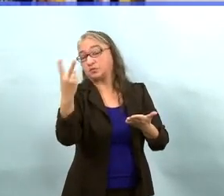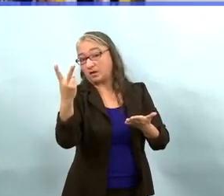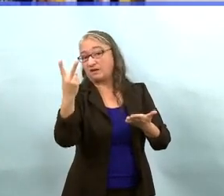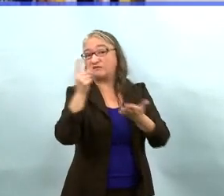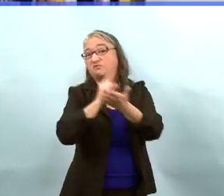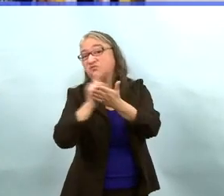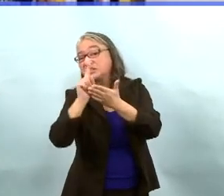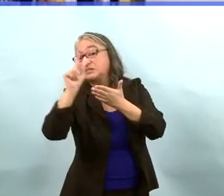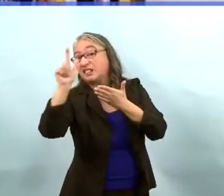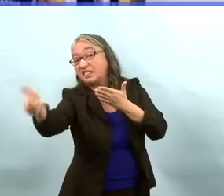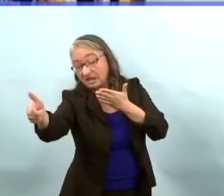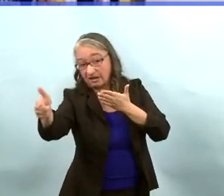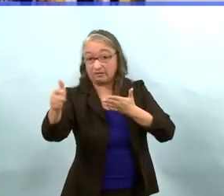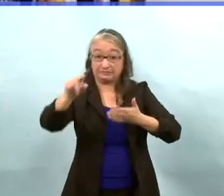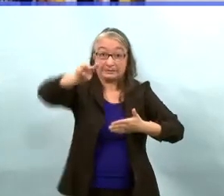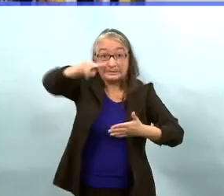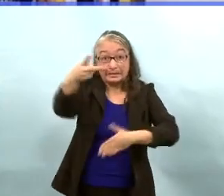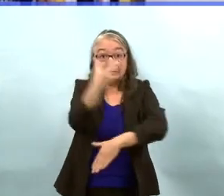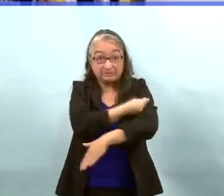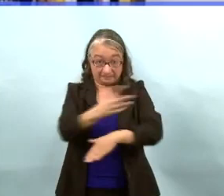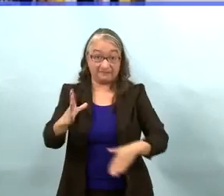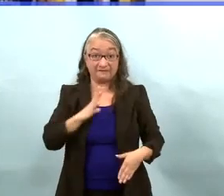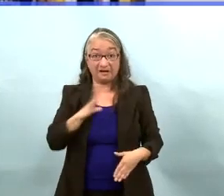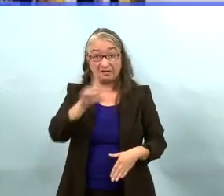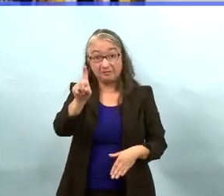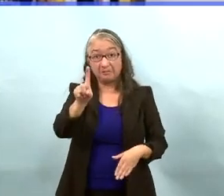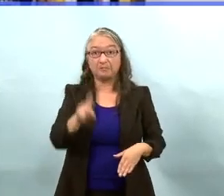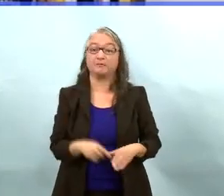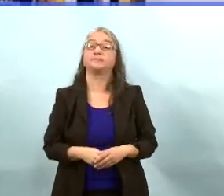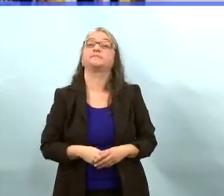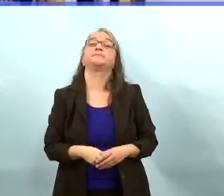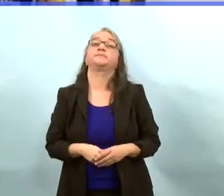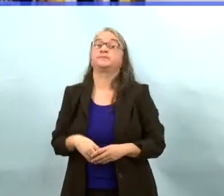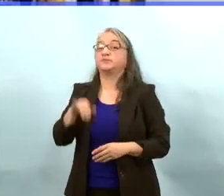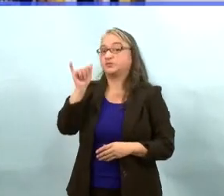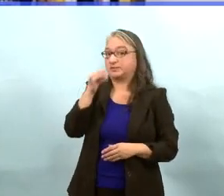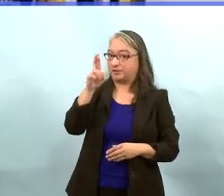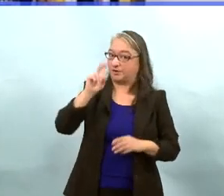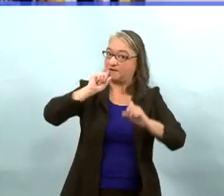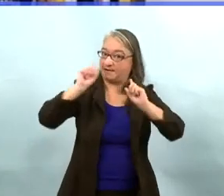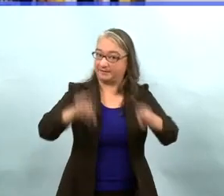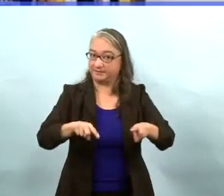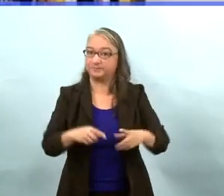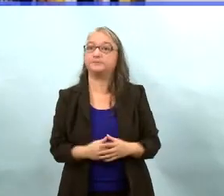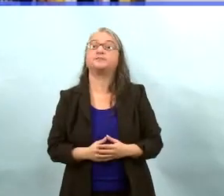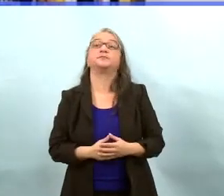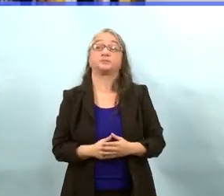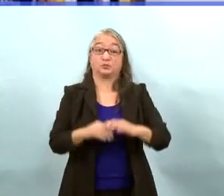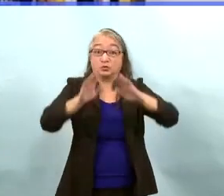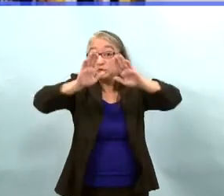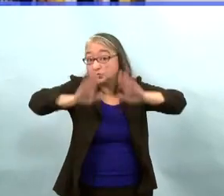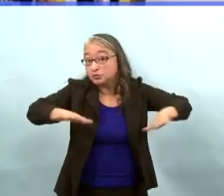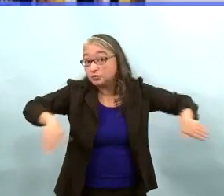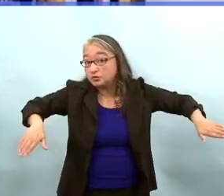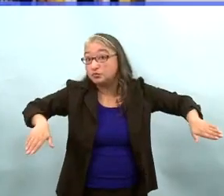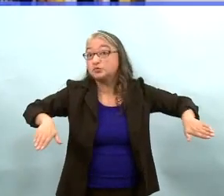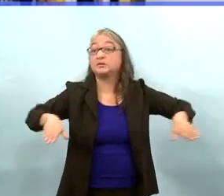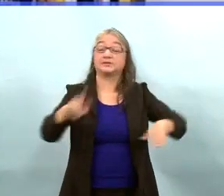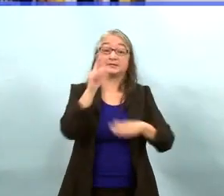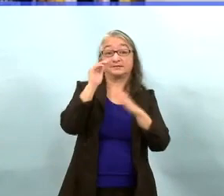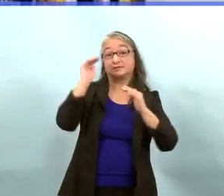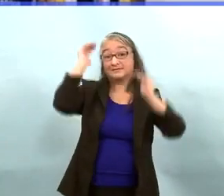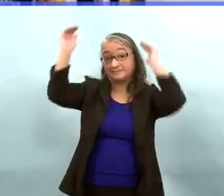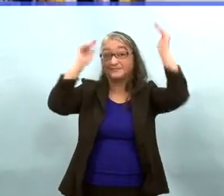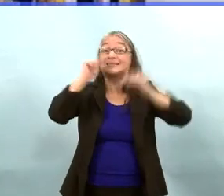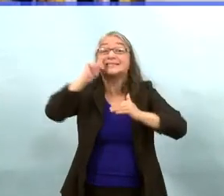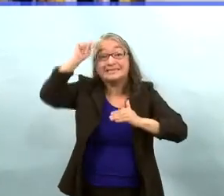l'efficacité? Alors, 8 semaines, c'est un délai qui est assez idéal pour les adolescents et les enfants